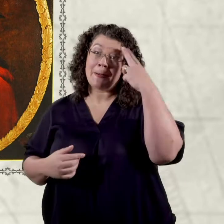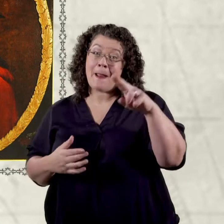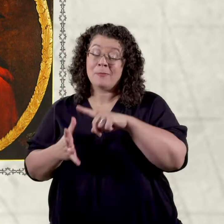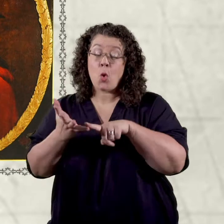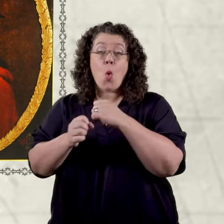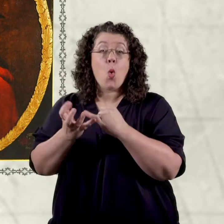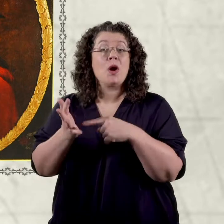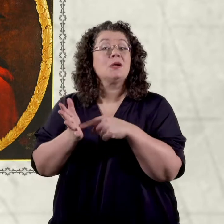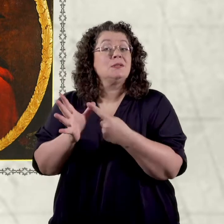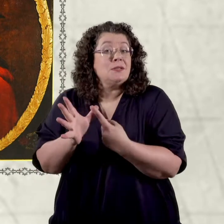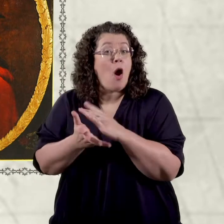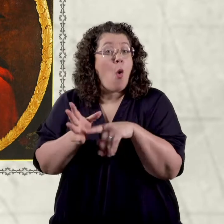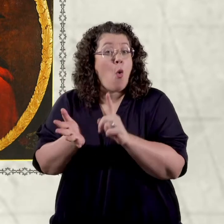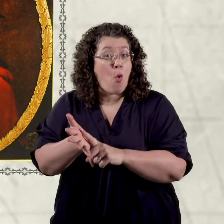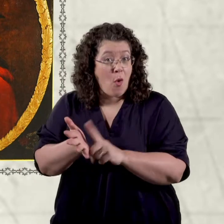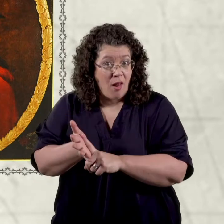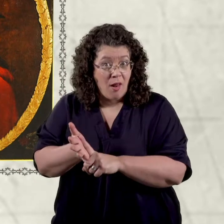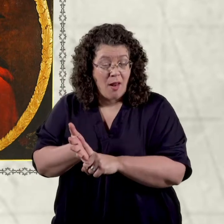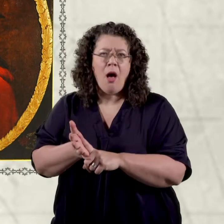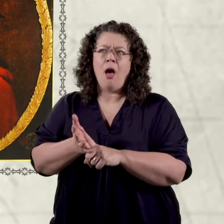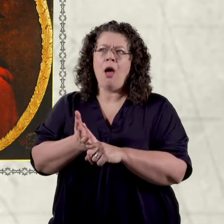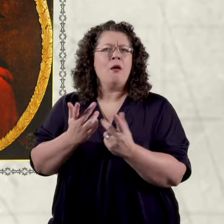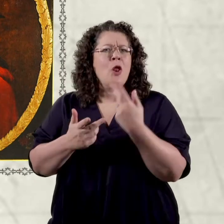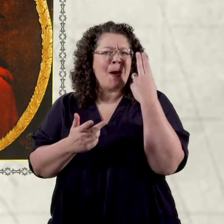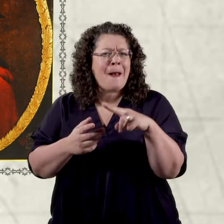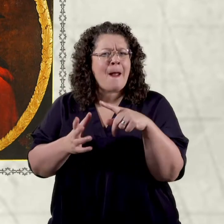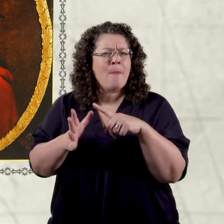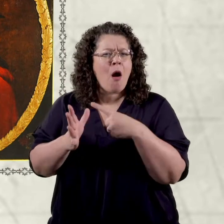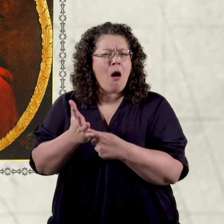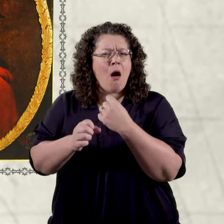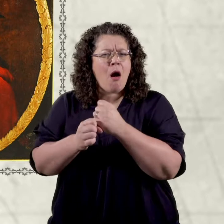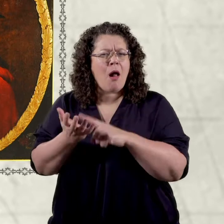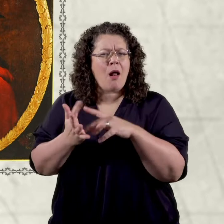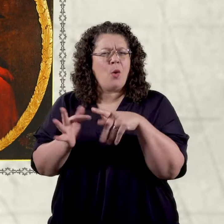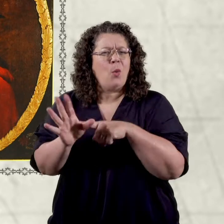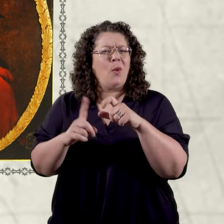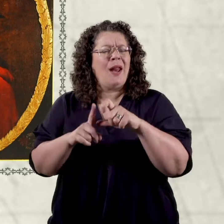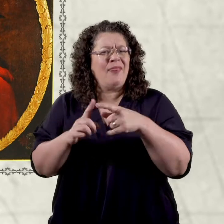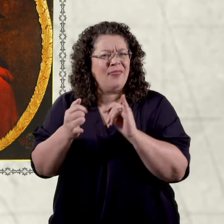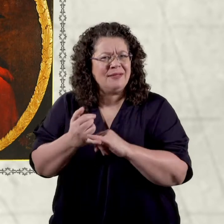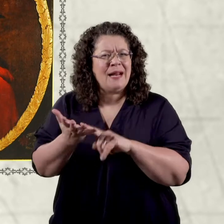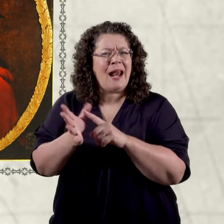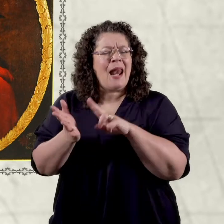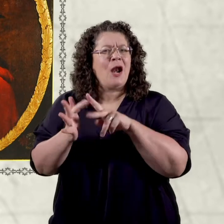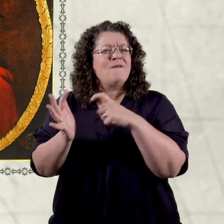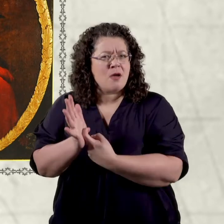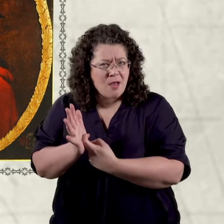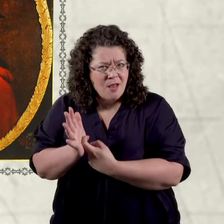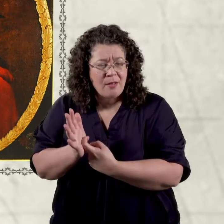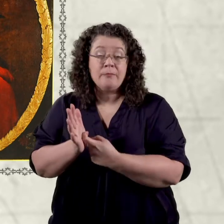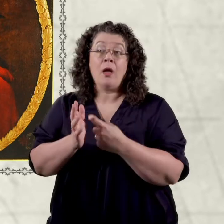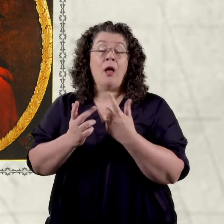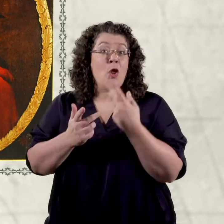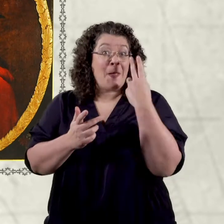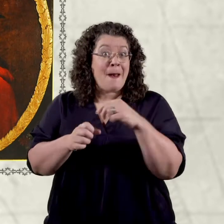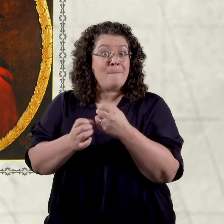Ma fi yw Hall, Augusta Hall, a.k.a. also known as